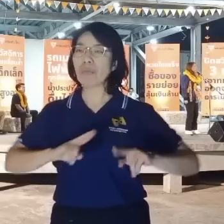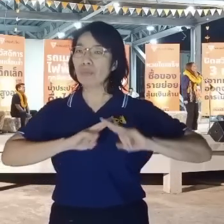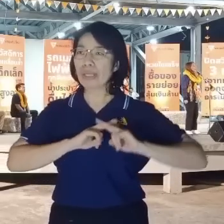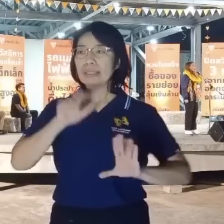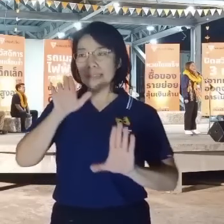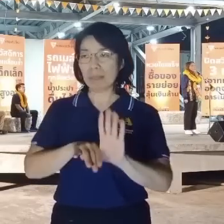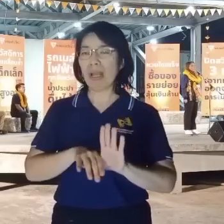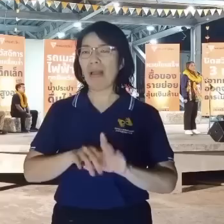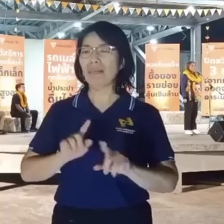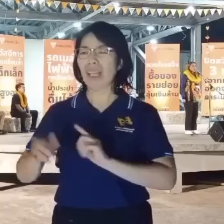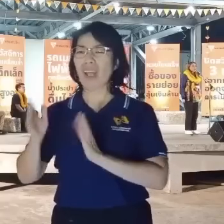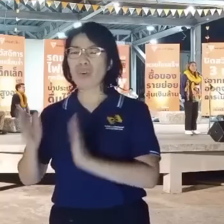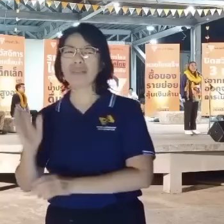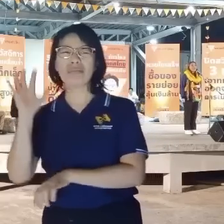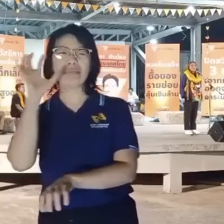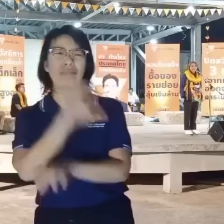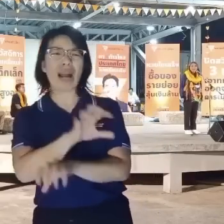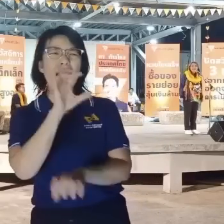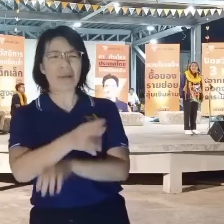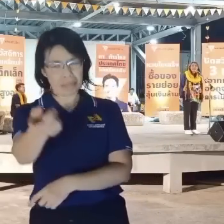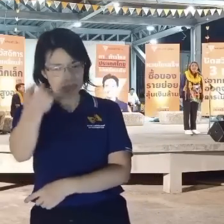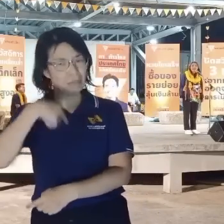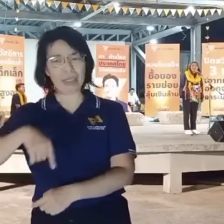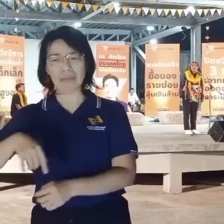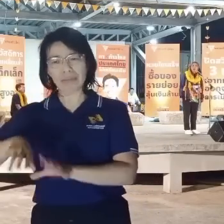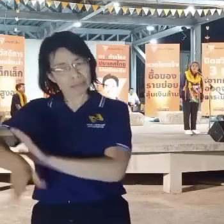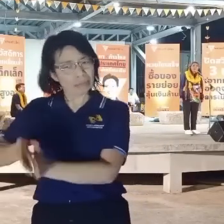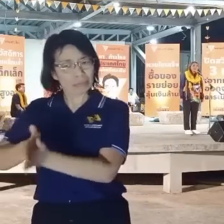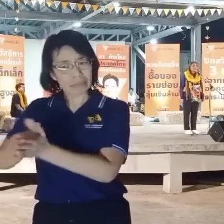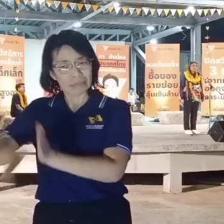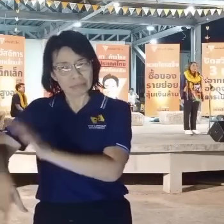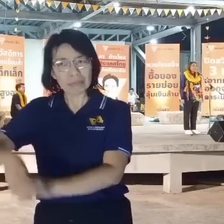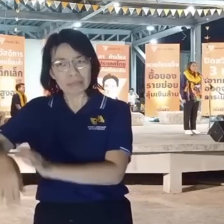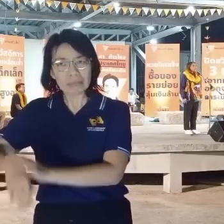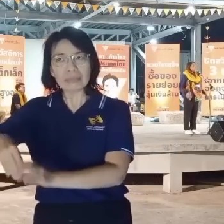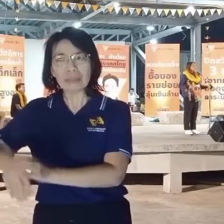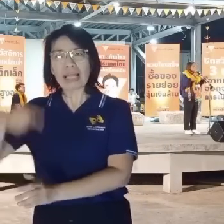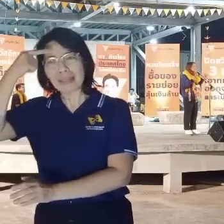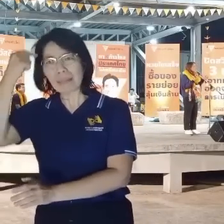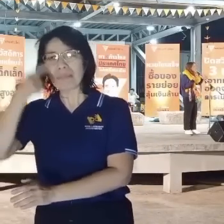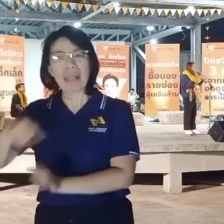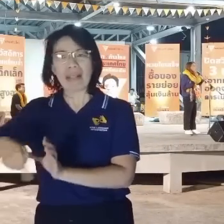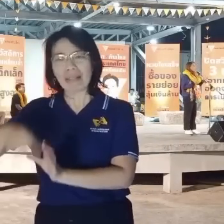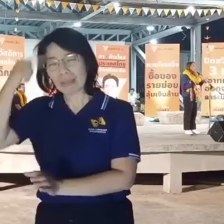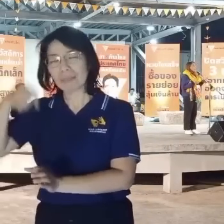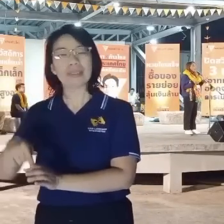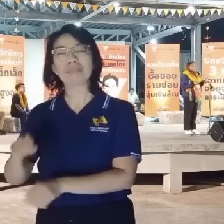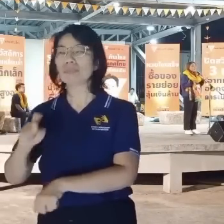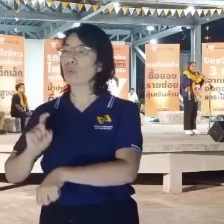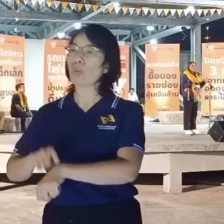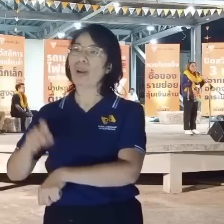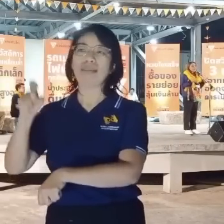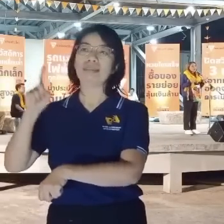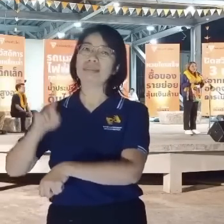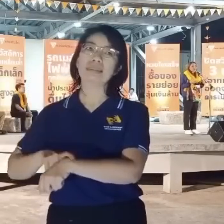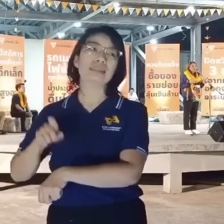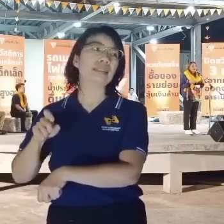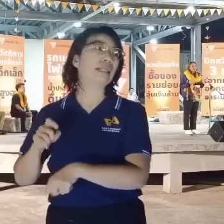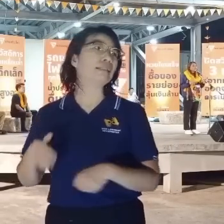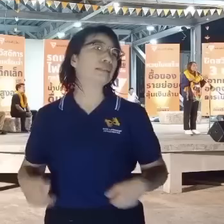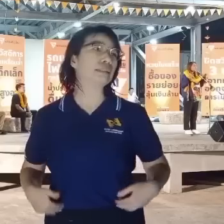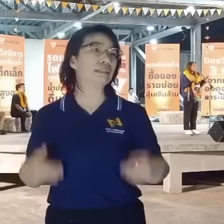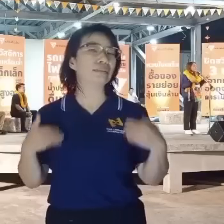ที่ถูกบังคับถูกเกณฑ์ไปใช้แรงงานโดยไม่เต็มใจสูญเสียช่วงเวลาที่ดีที่สุด